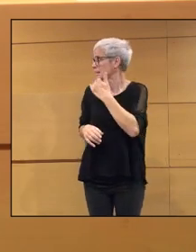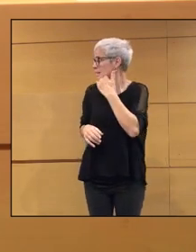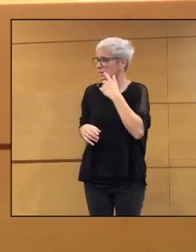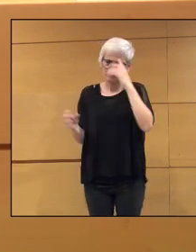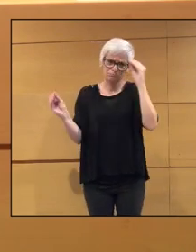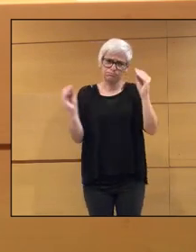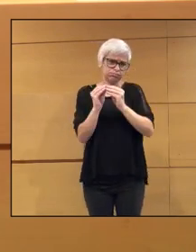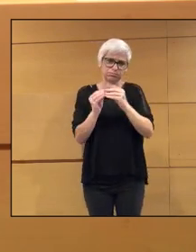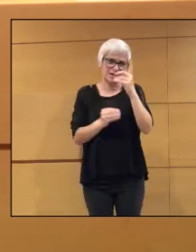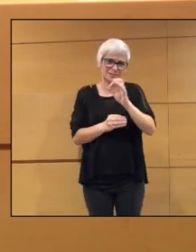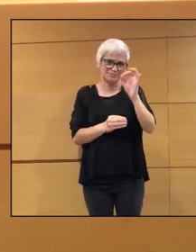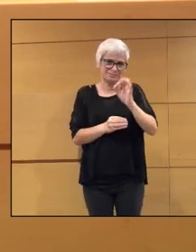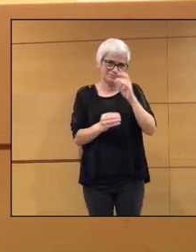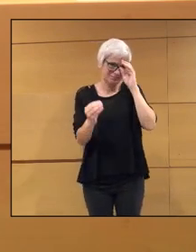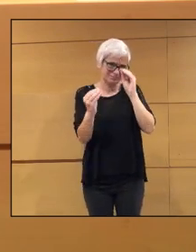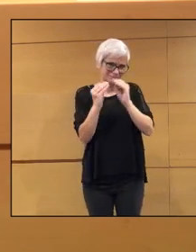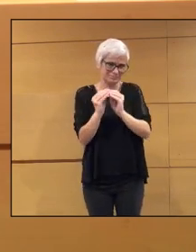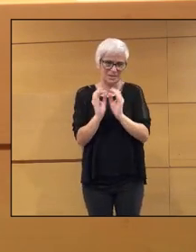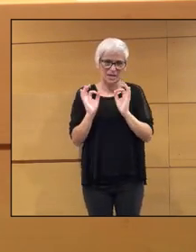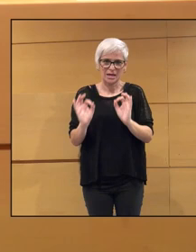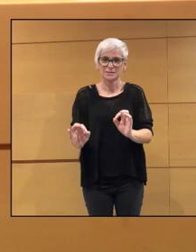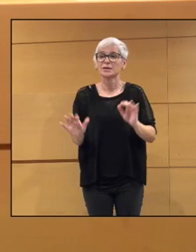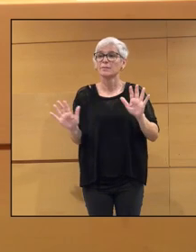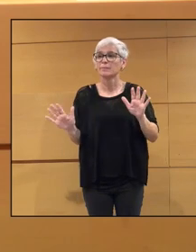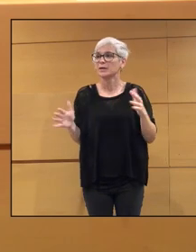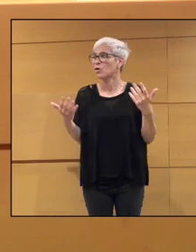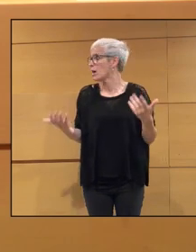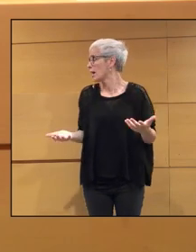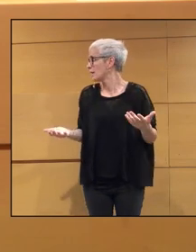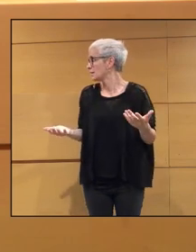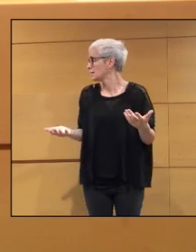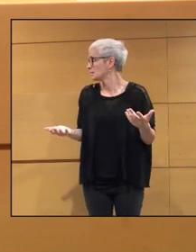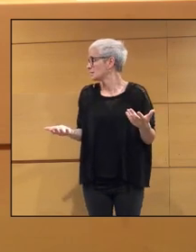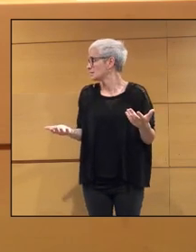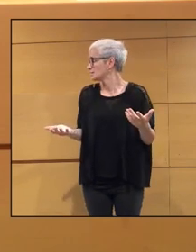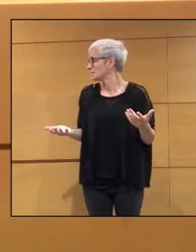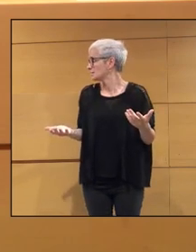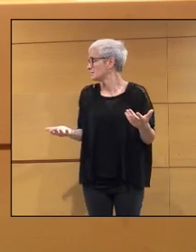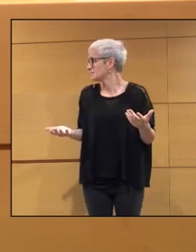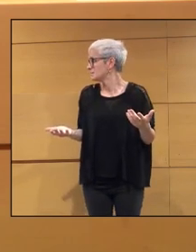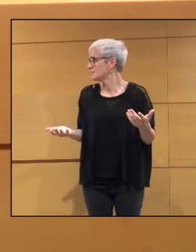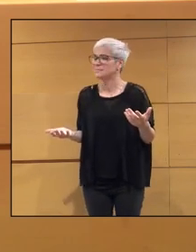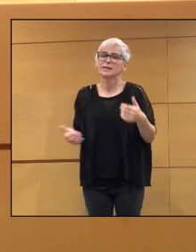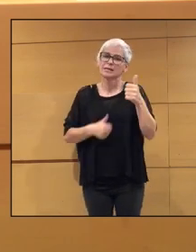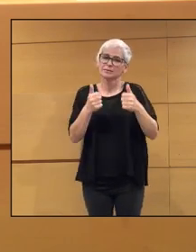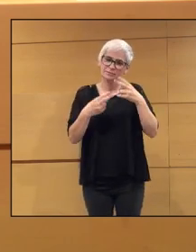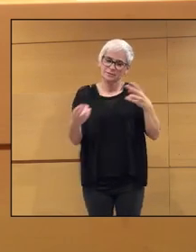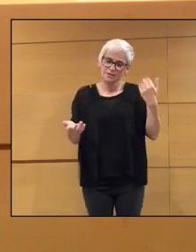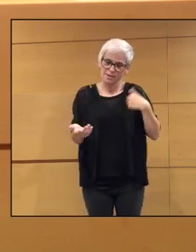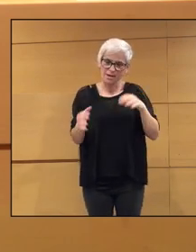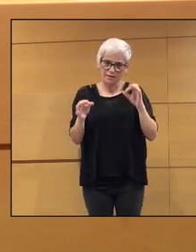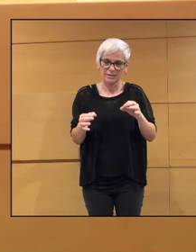totalment d'acord amb el que has comentat, però ara obriré, hem licitat i tindrem un